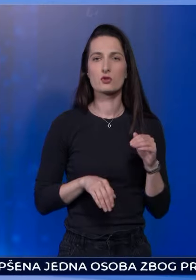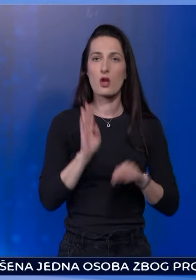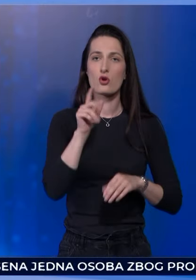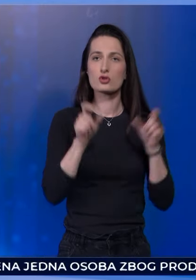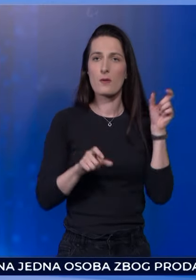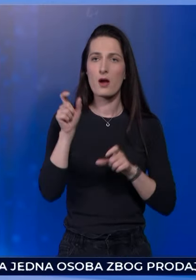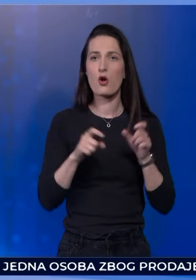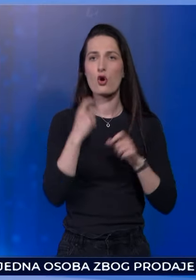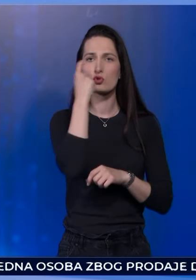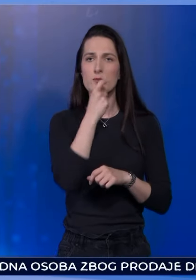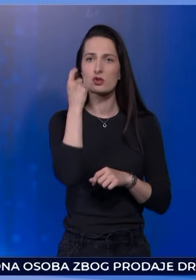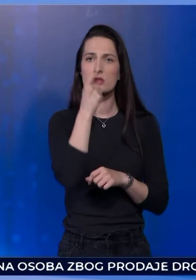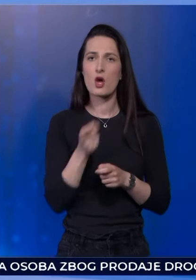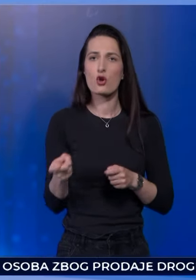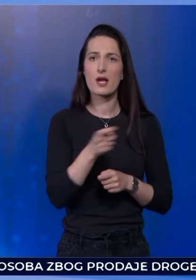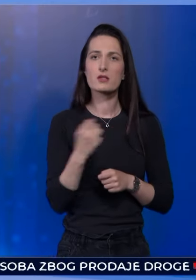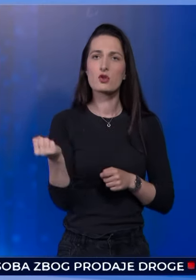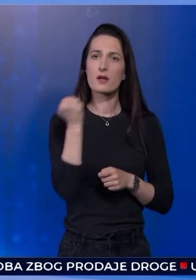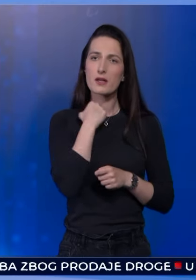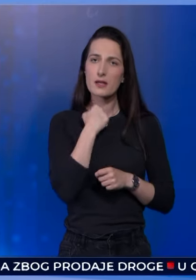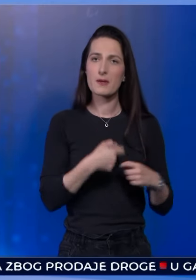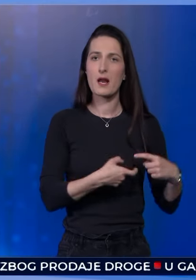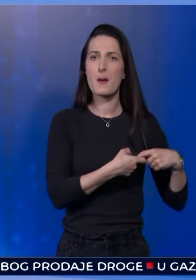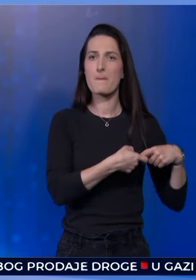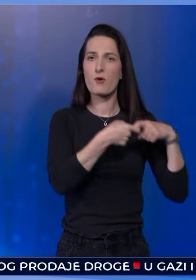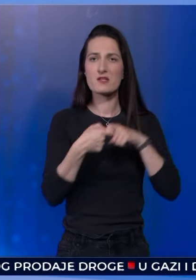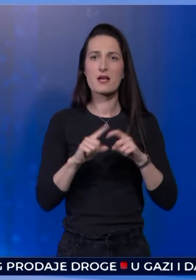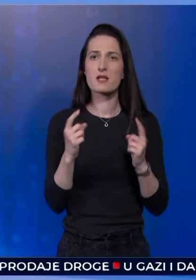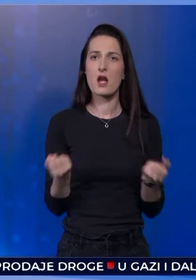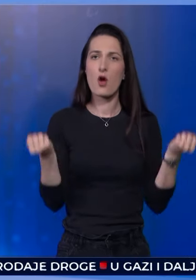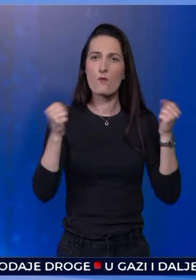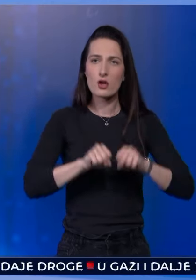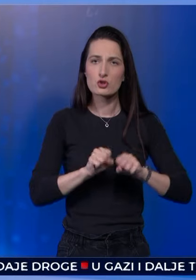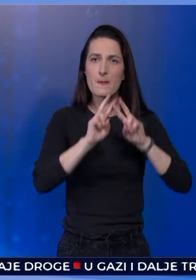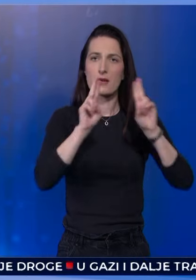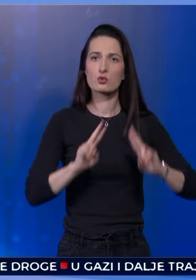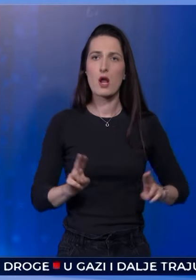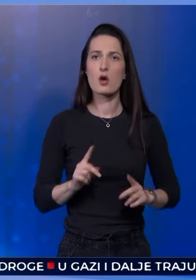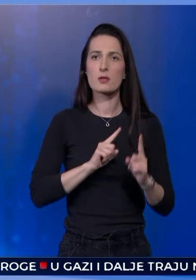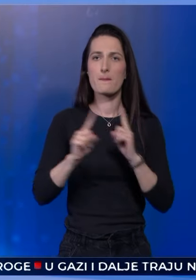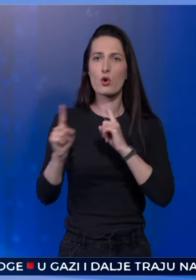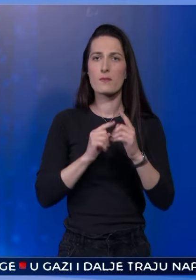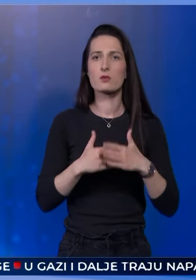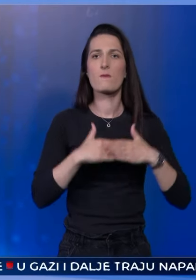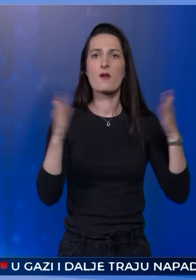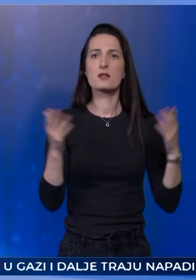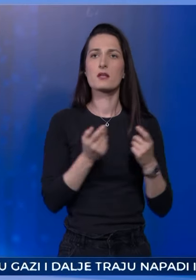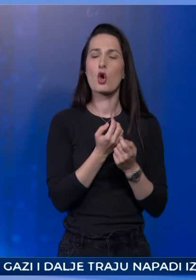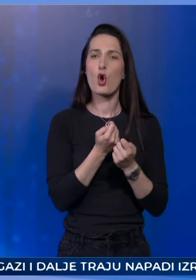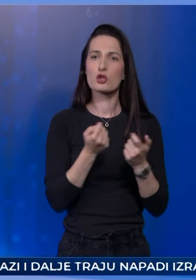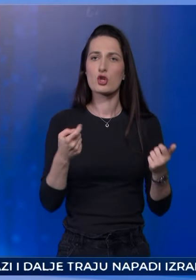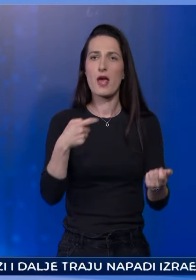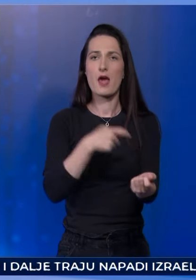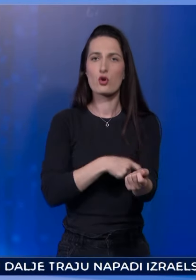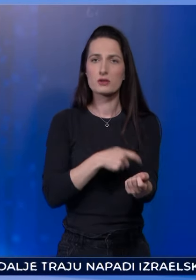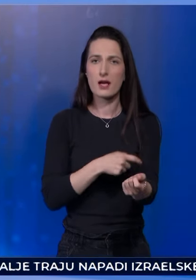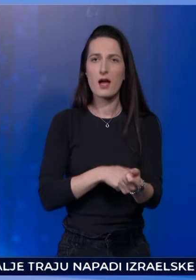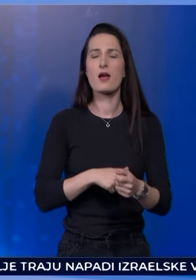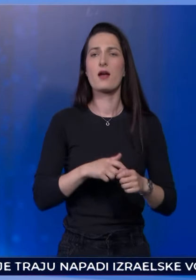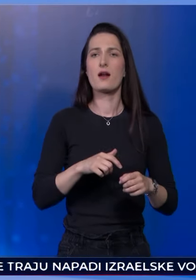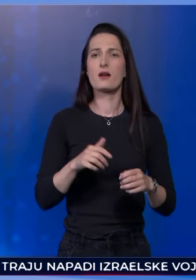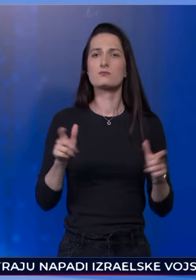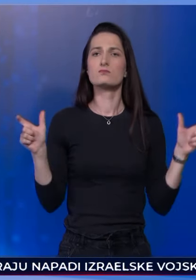Više osoba osumnjičenih za organizirani kriminal povezan sa neovlaštenim međunarodnim prometom velikih količina